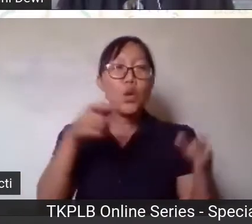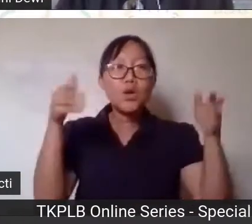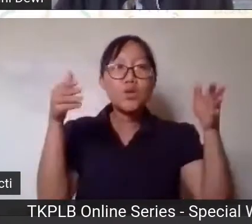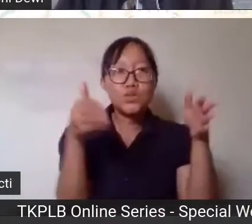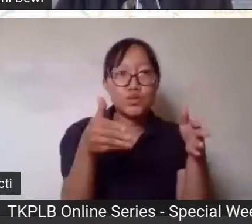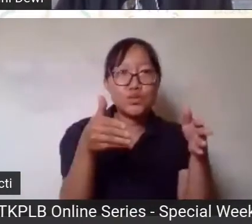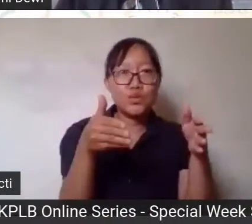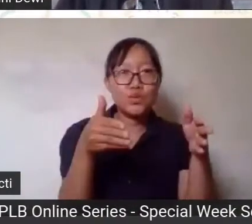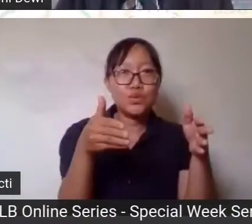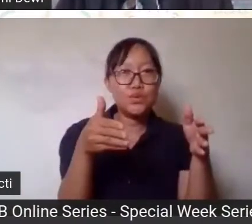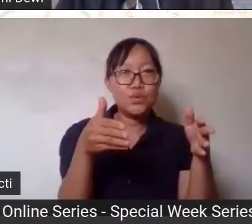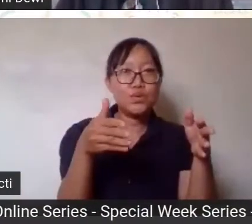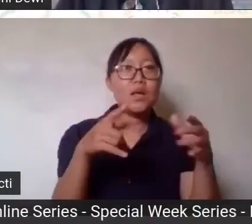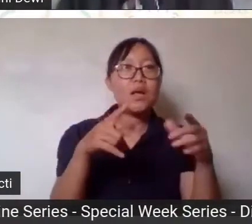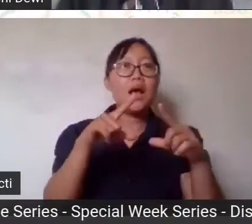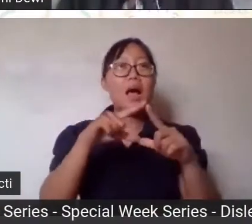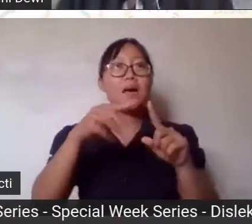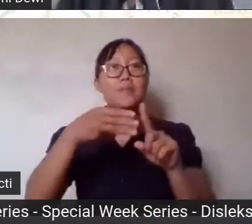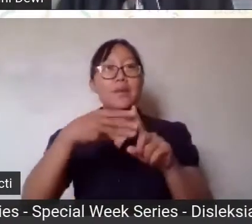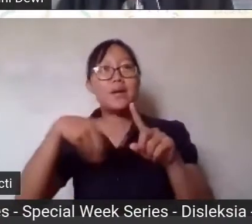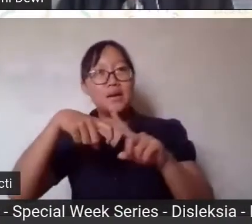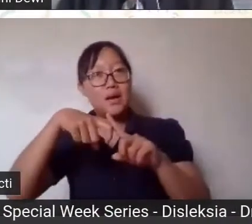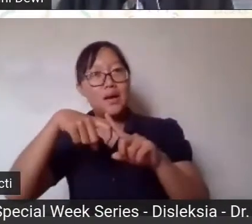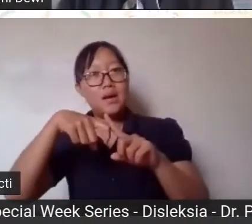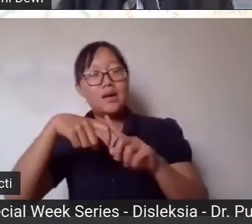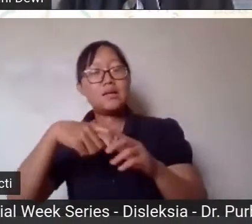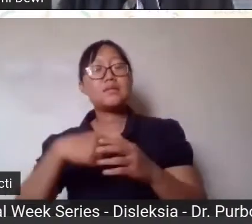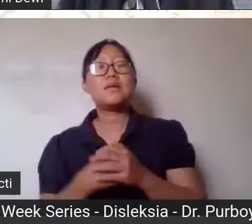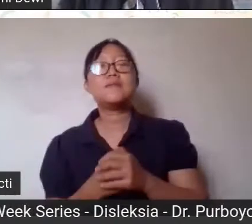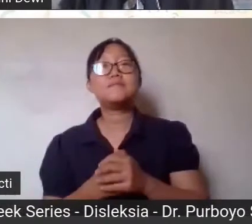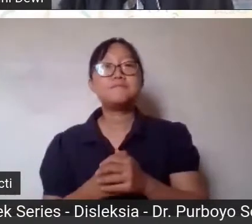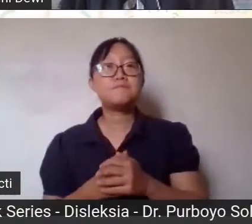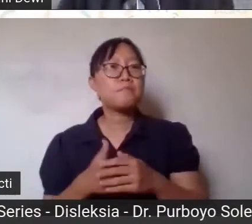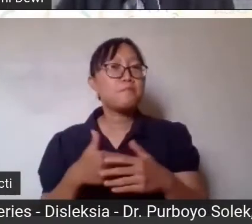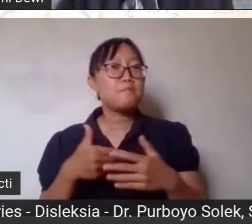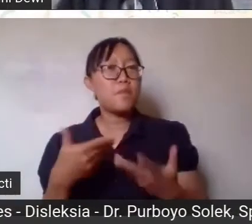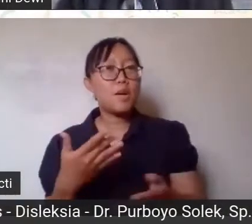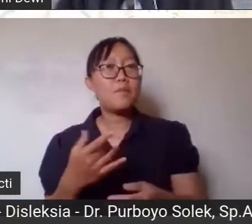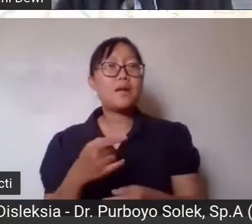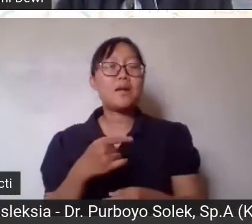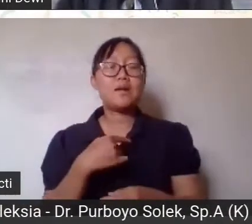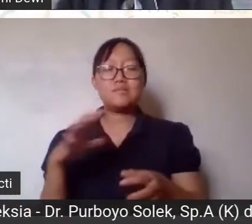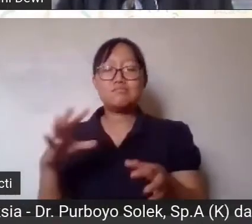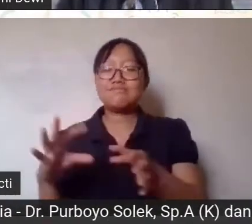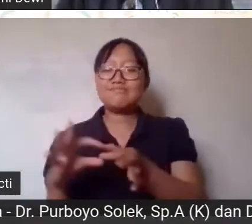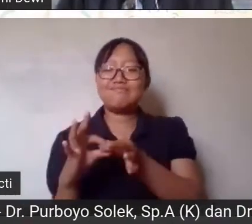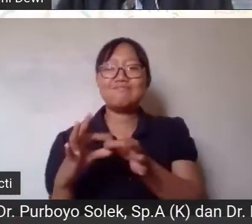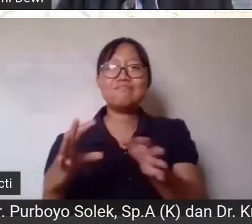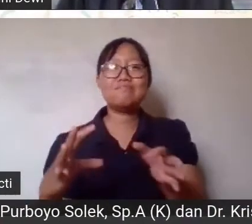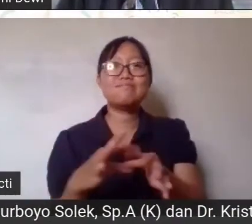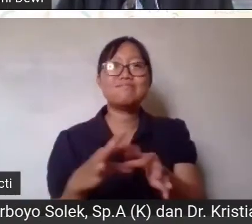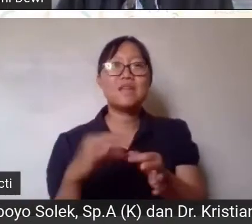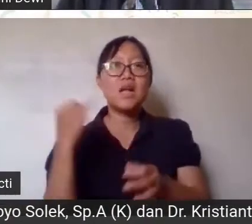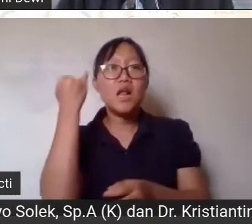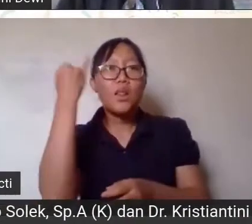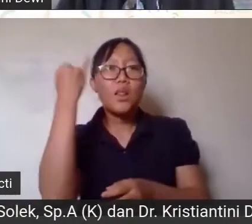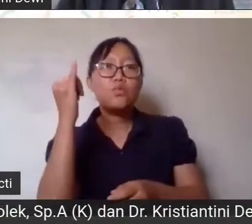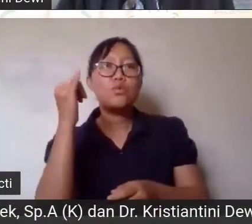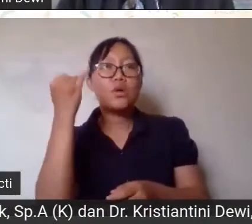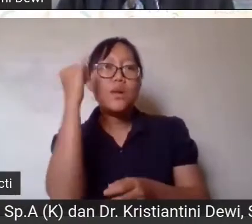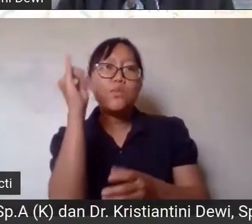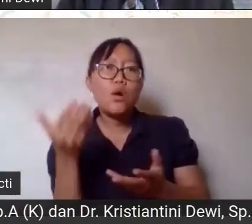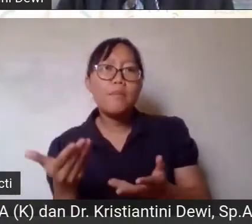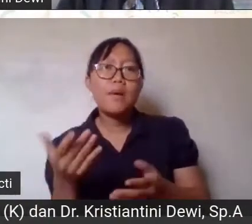kebersamaan antar berbagai disiplin ilmu, baik itu medis, psikolog, teman-teman